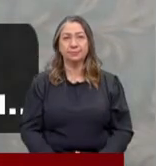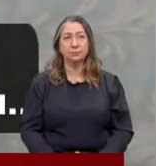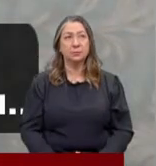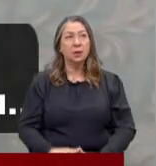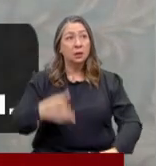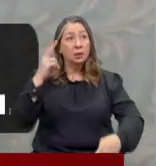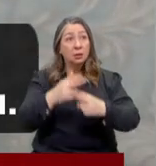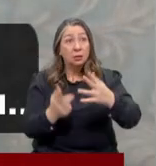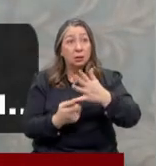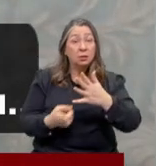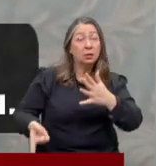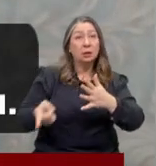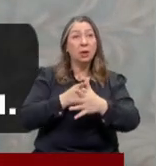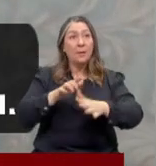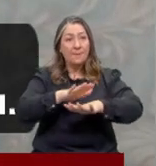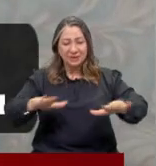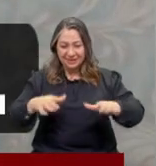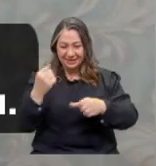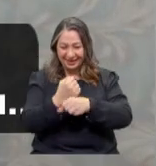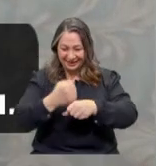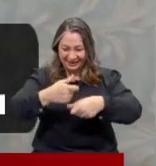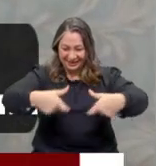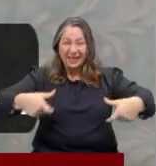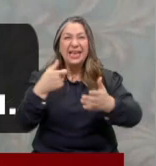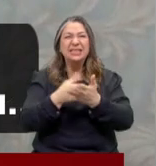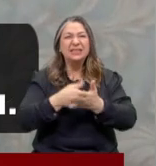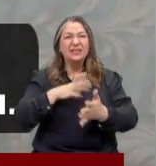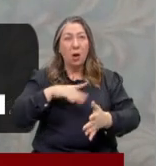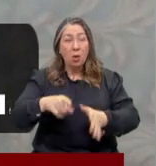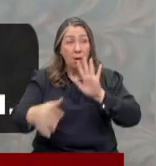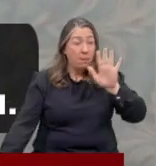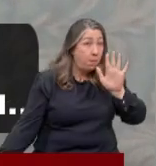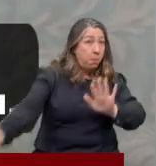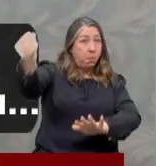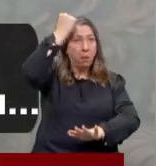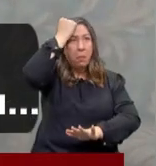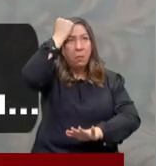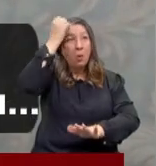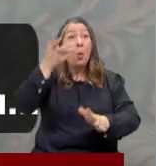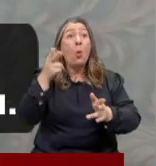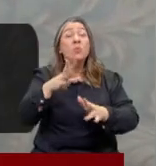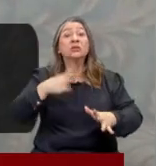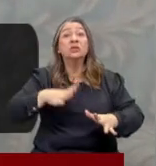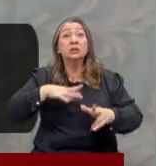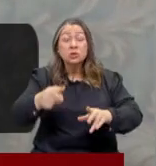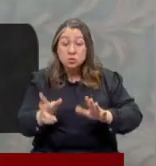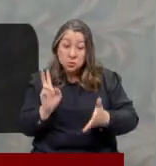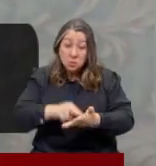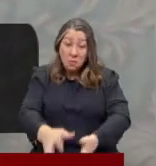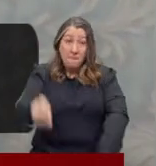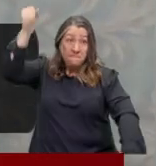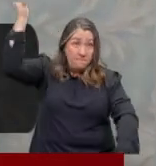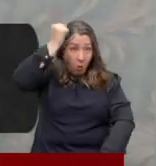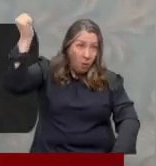Ani bir şekilde masamın üstünde benim bir mermer var. O mermeri başımın üstüne böyle beni öldürücesine kalktı, bir anda vurmaya